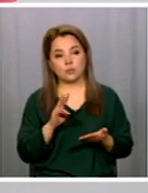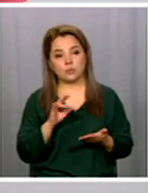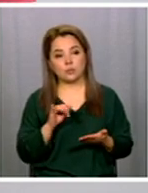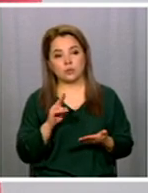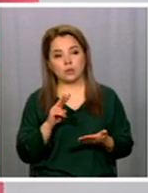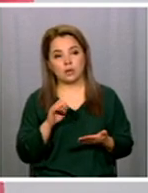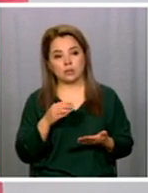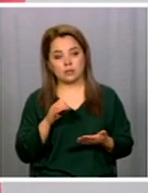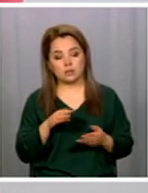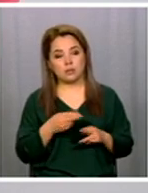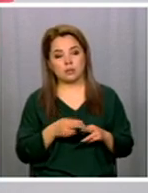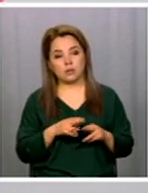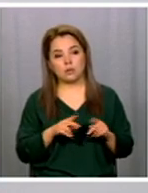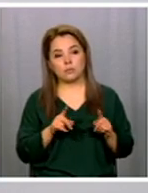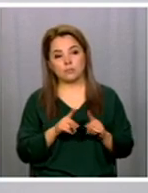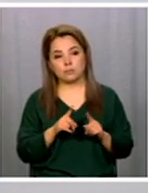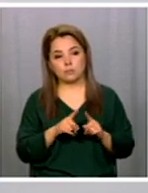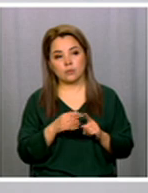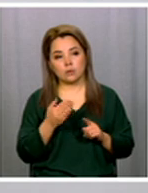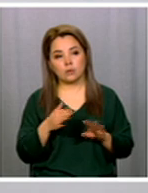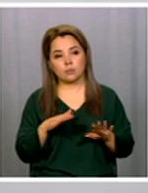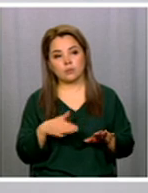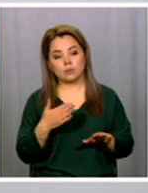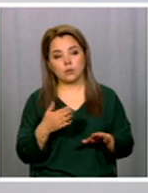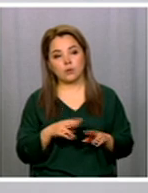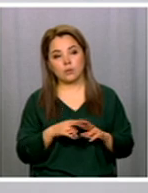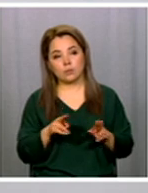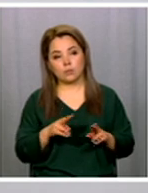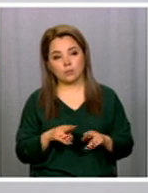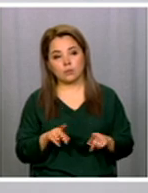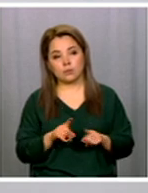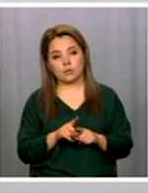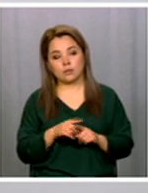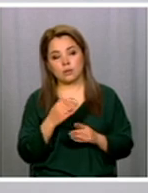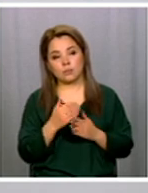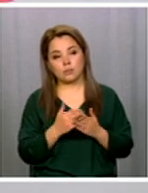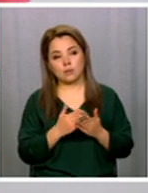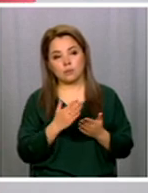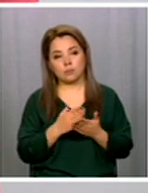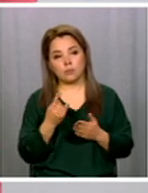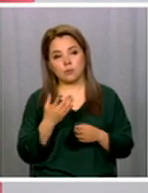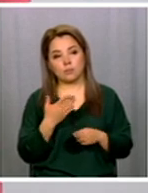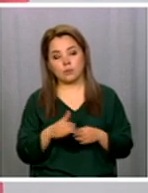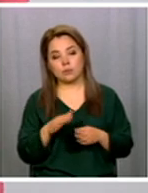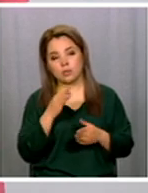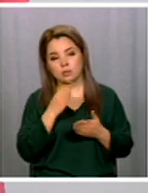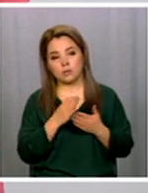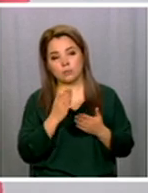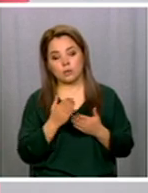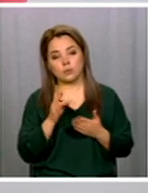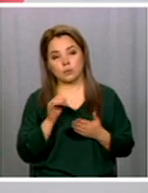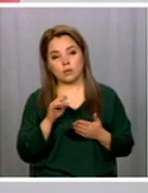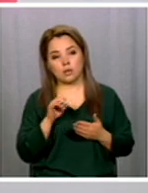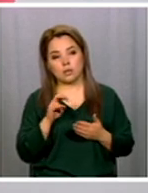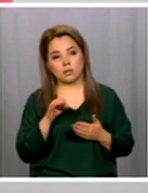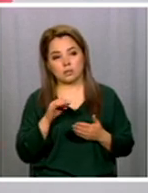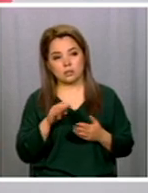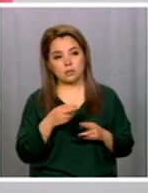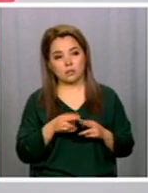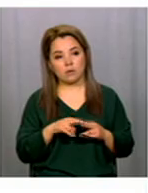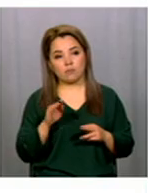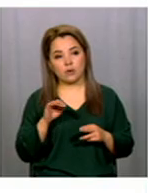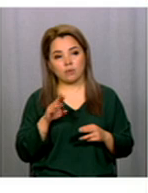нуклеотидтер, яғни мұндағы қос тізбектің бір бөлігін алып қарайық. Нуклеотидтер мұнда